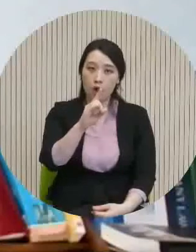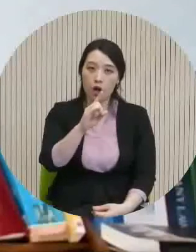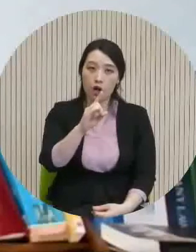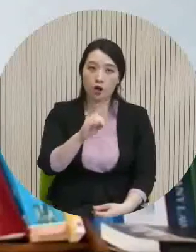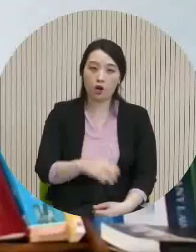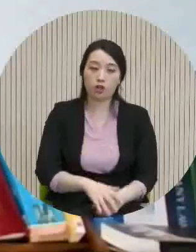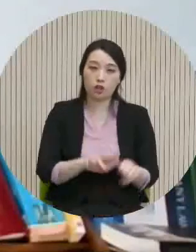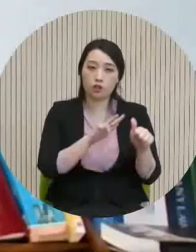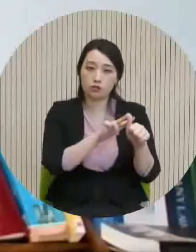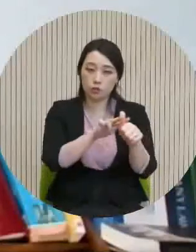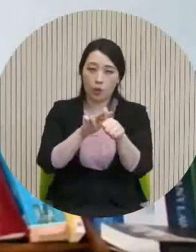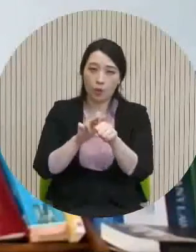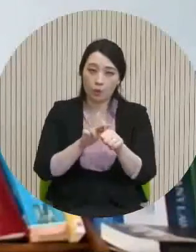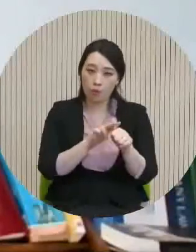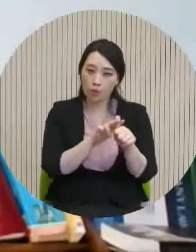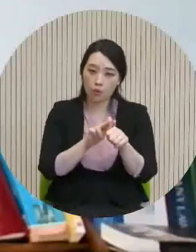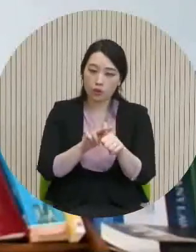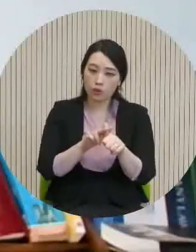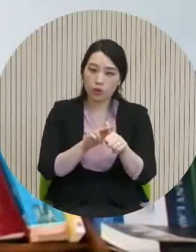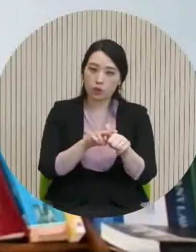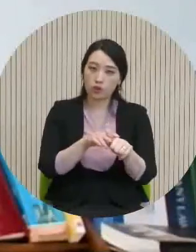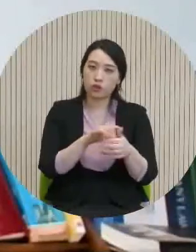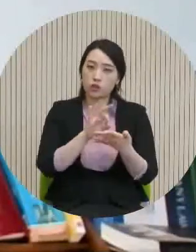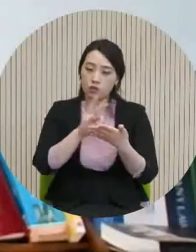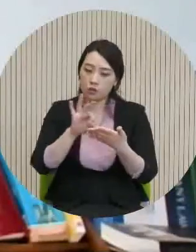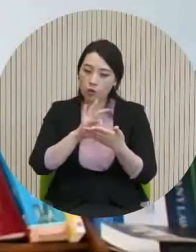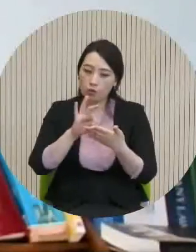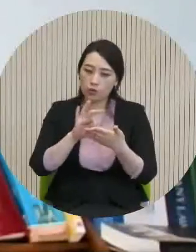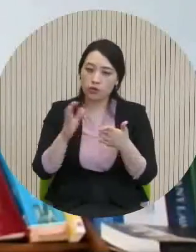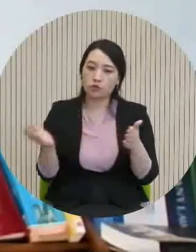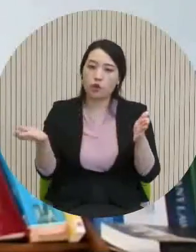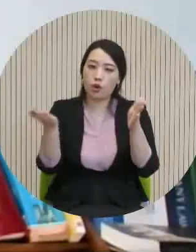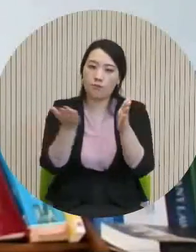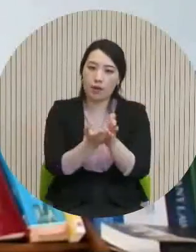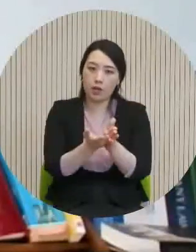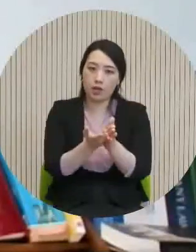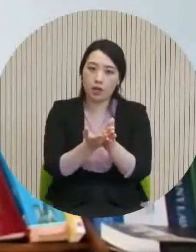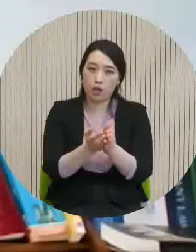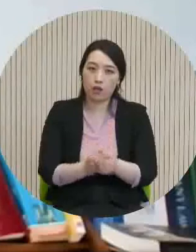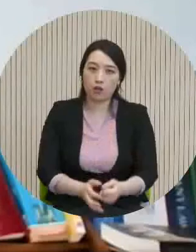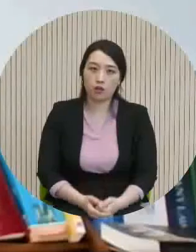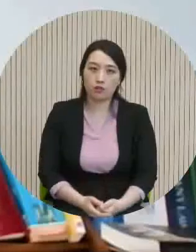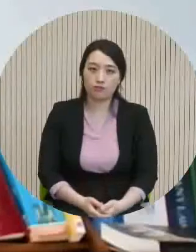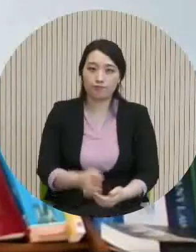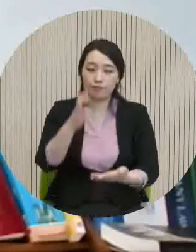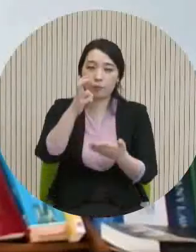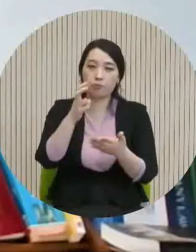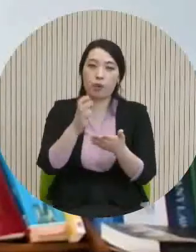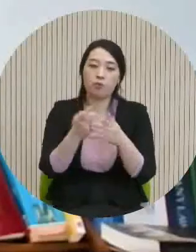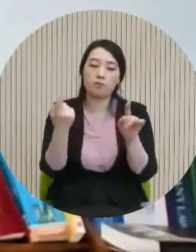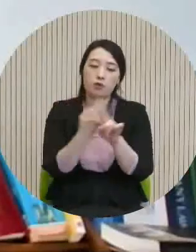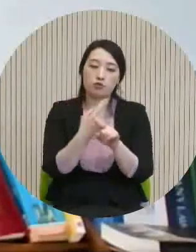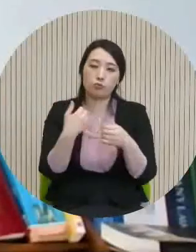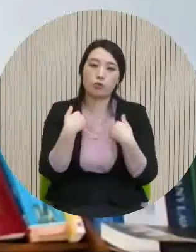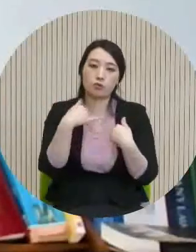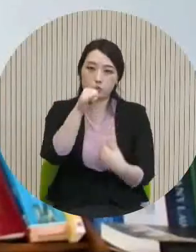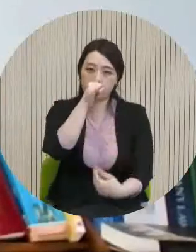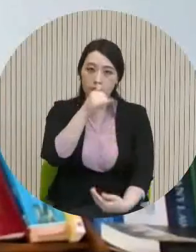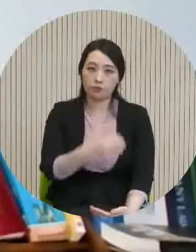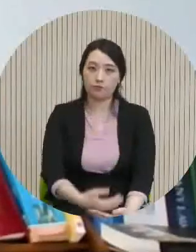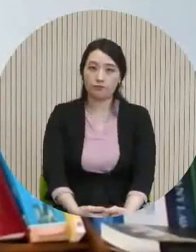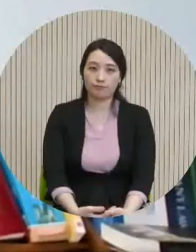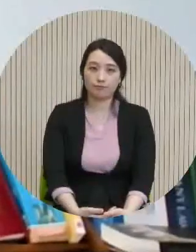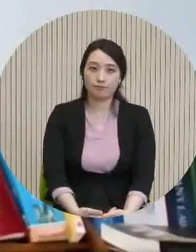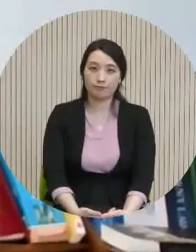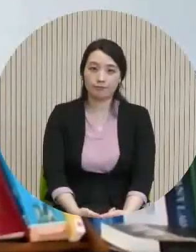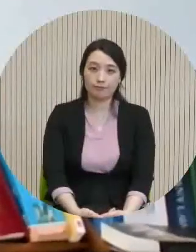디지털화된 컨텐츠를 이용하는데 적합하게 저작권법을 개정할 필요가 있습니다. And I would just say